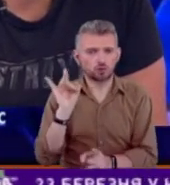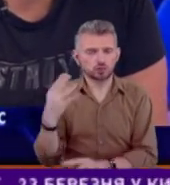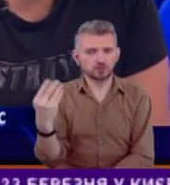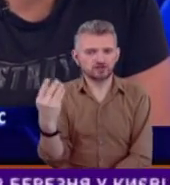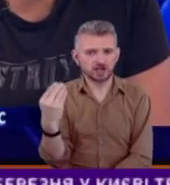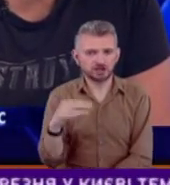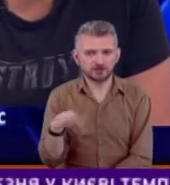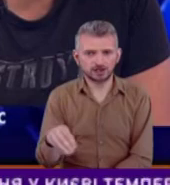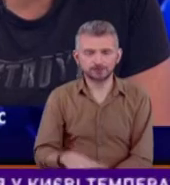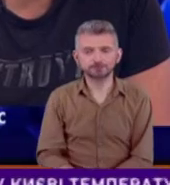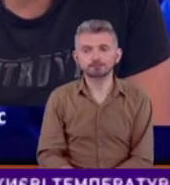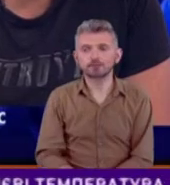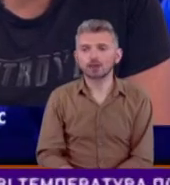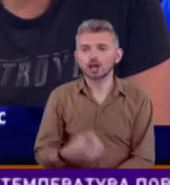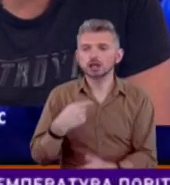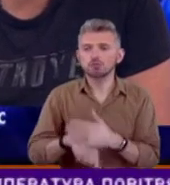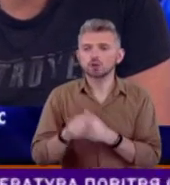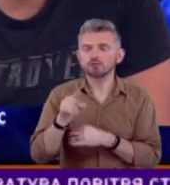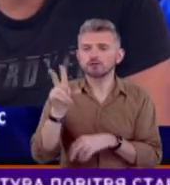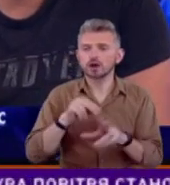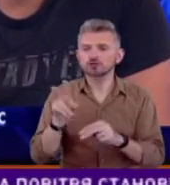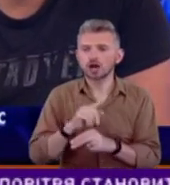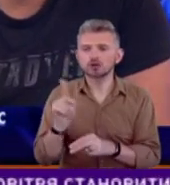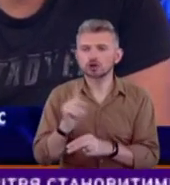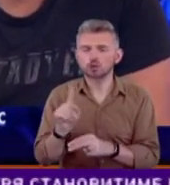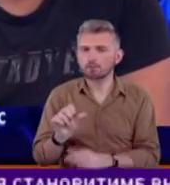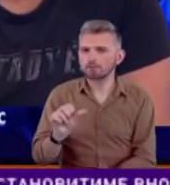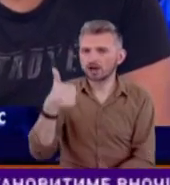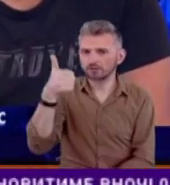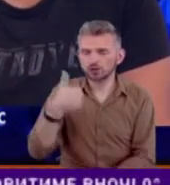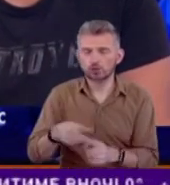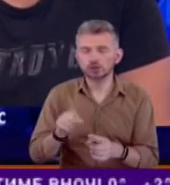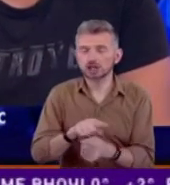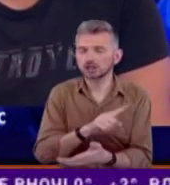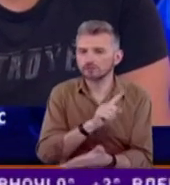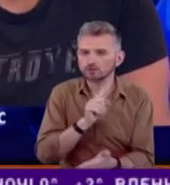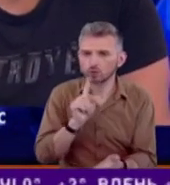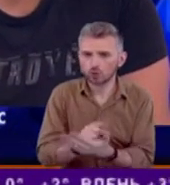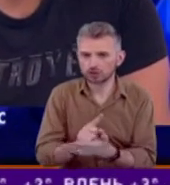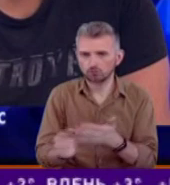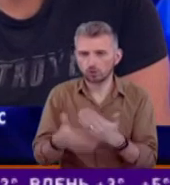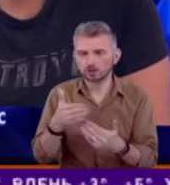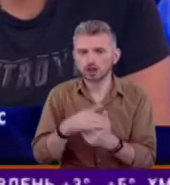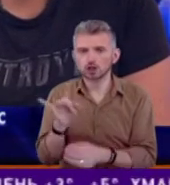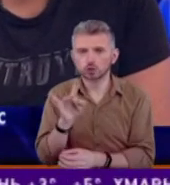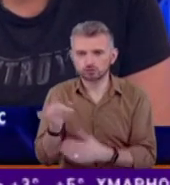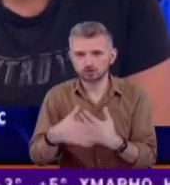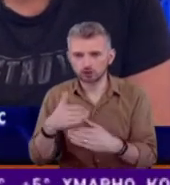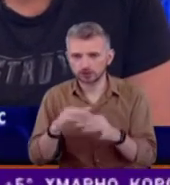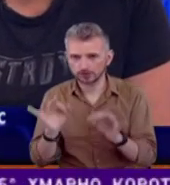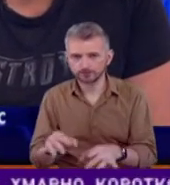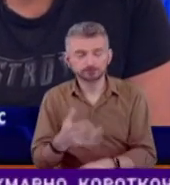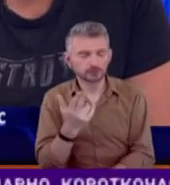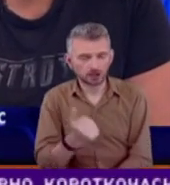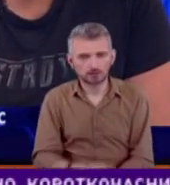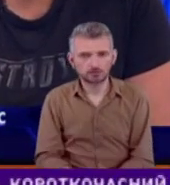і все. Себто, ви вважаєте, що первинна – це невідворотність і розмір покарання?